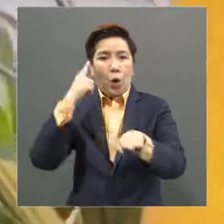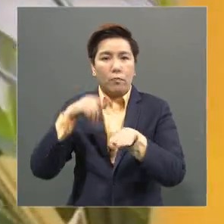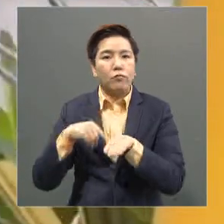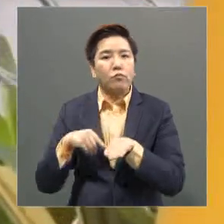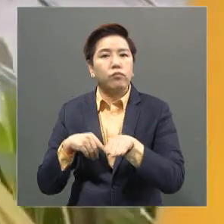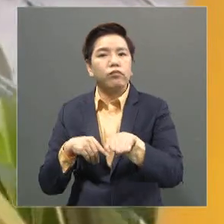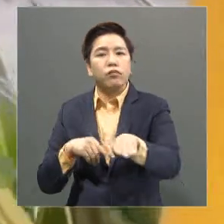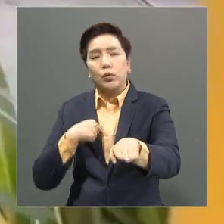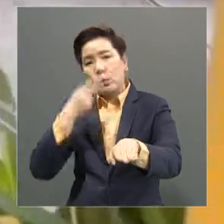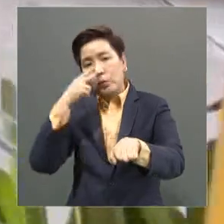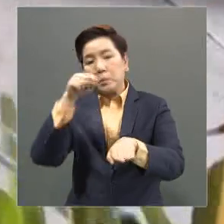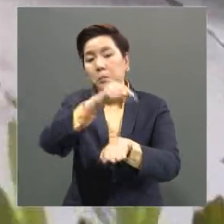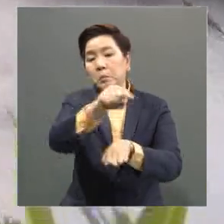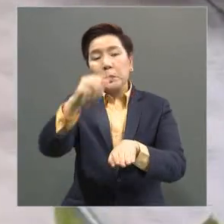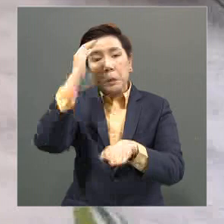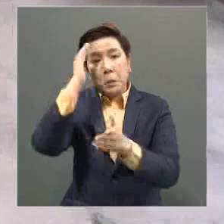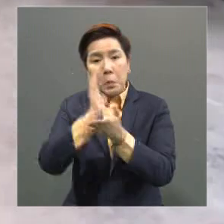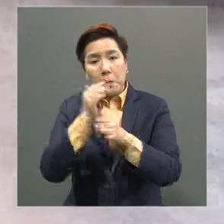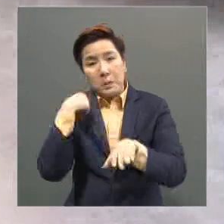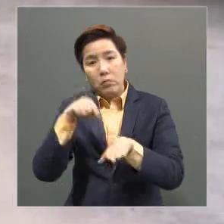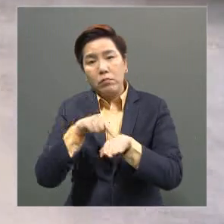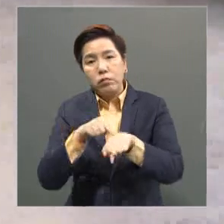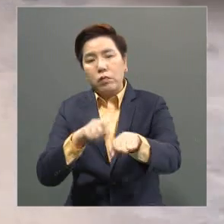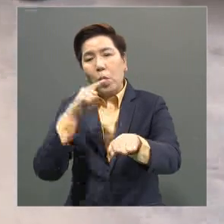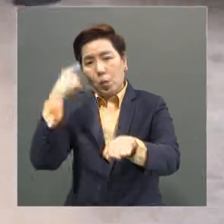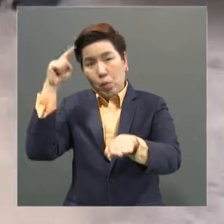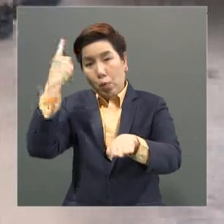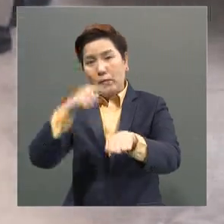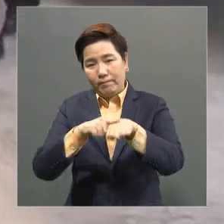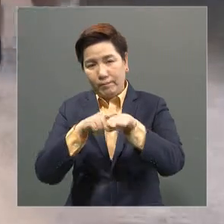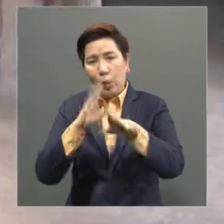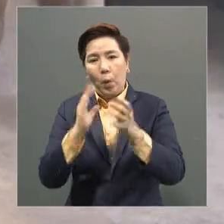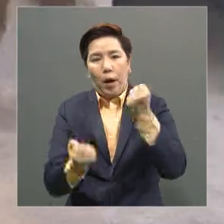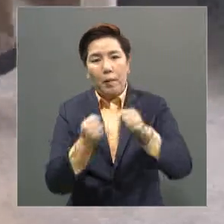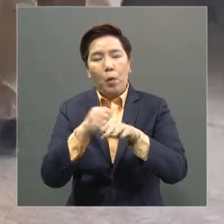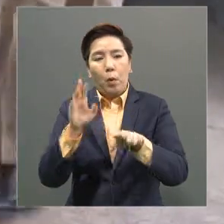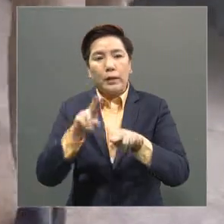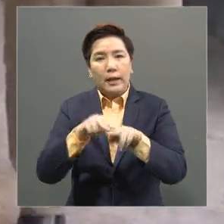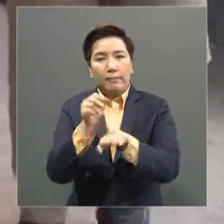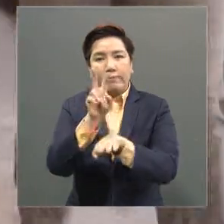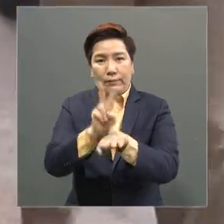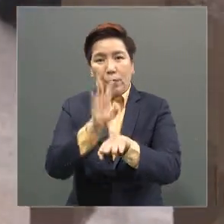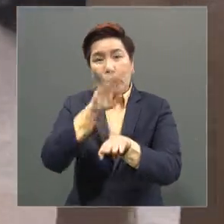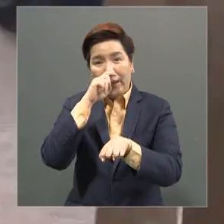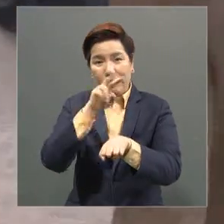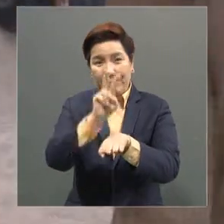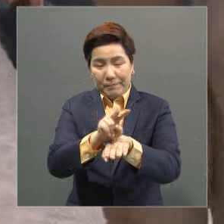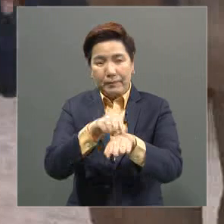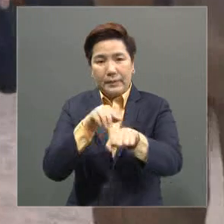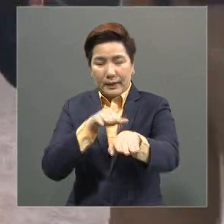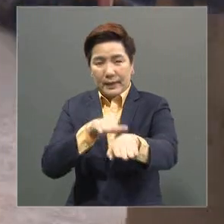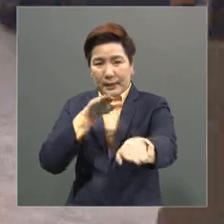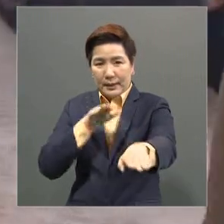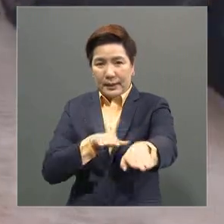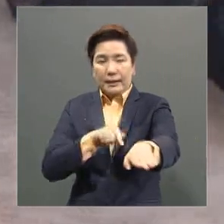ไปก่อนเลยนะไปดูว่าข้างหน้ามีด่านหรือเปล่าอะไรหรือเปล่านะครับเป็นรถที่นำขบวนนะมีคนขับและผู้โดยสารเป็นคนไทย 2คนส่วนอีก 1